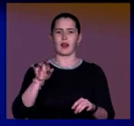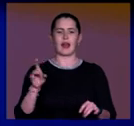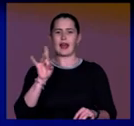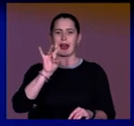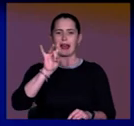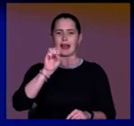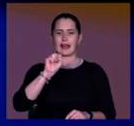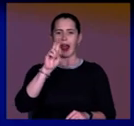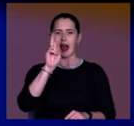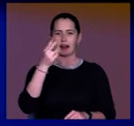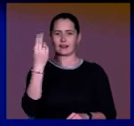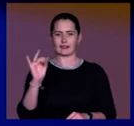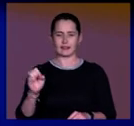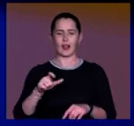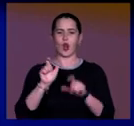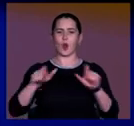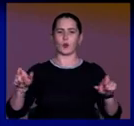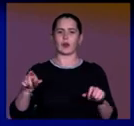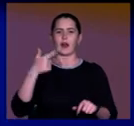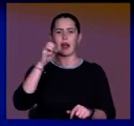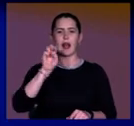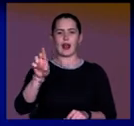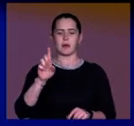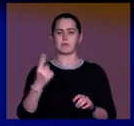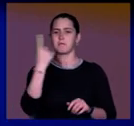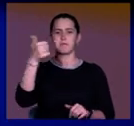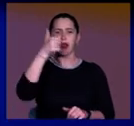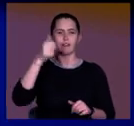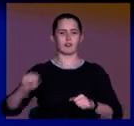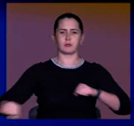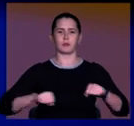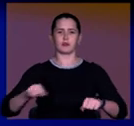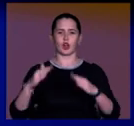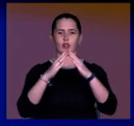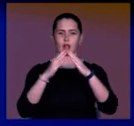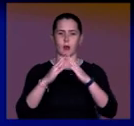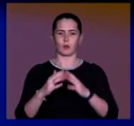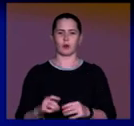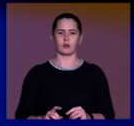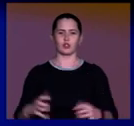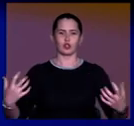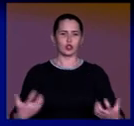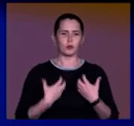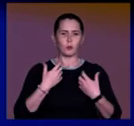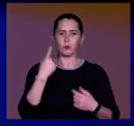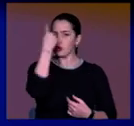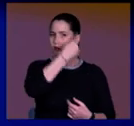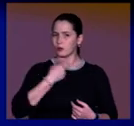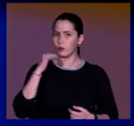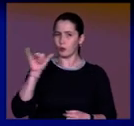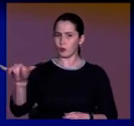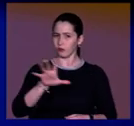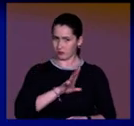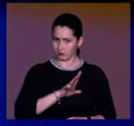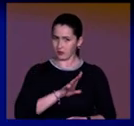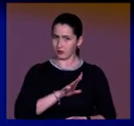людей начнем с глеба ведь это он первый прибежал домой испуганное лицо было у